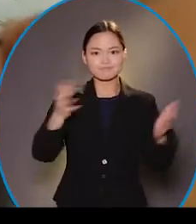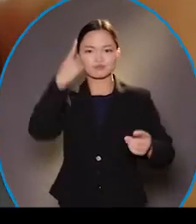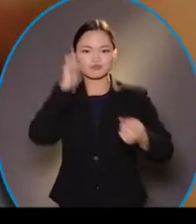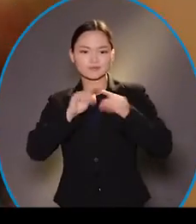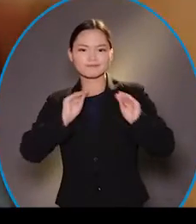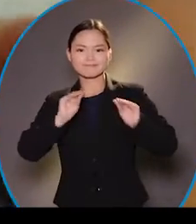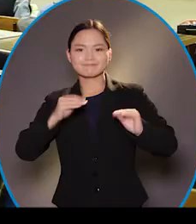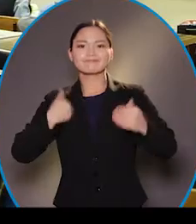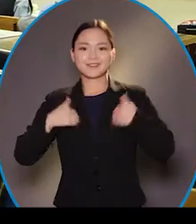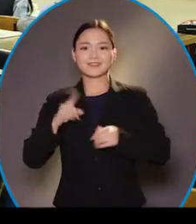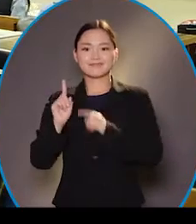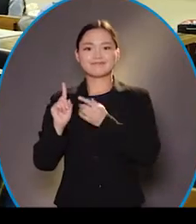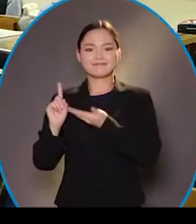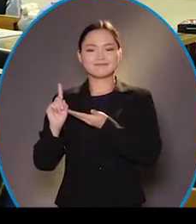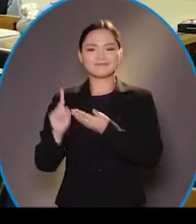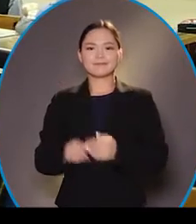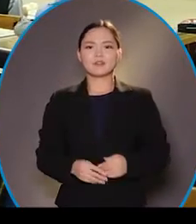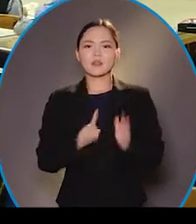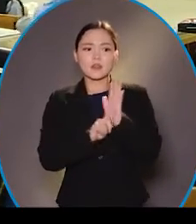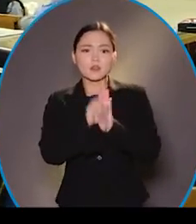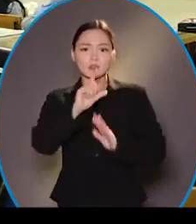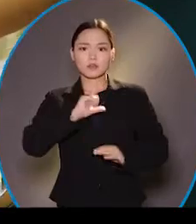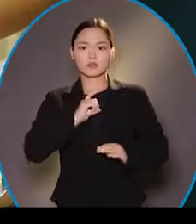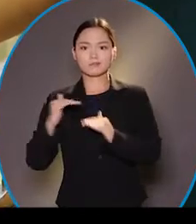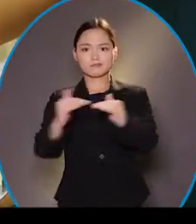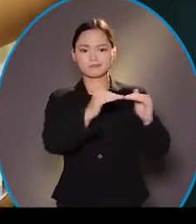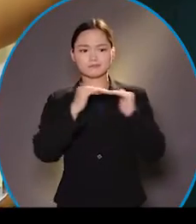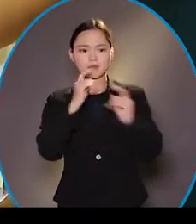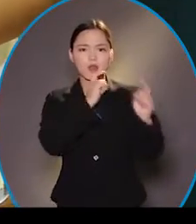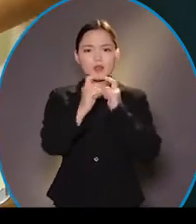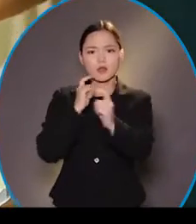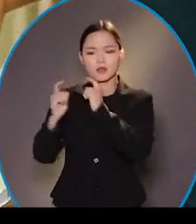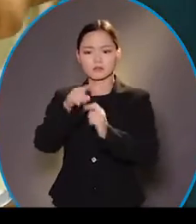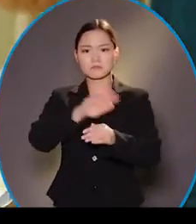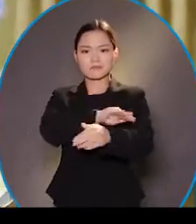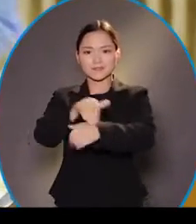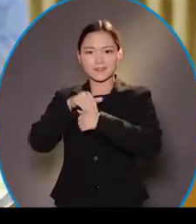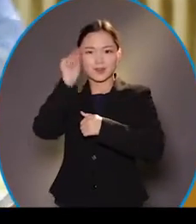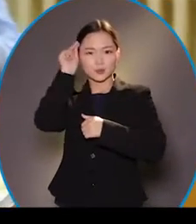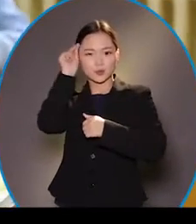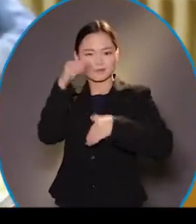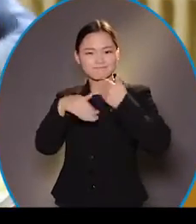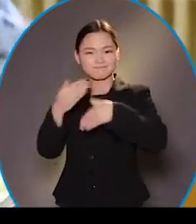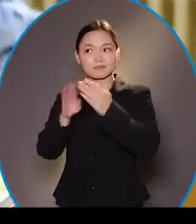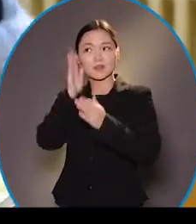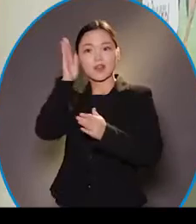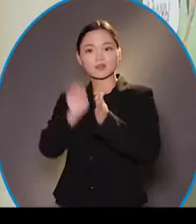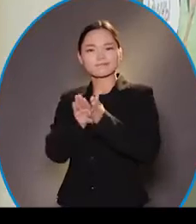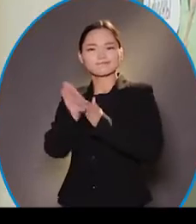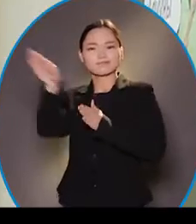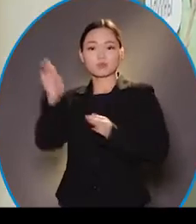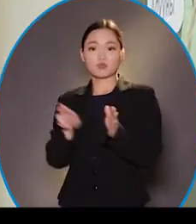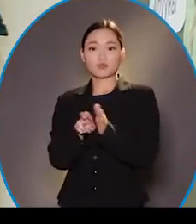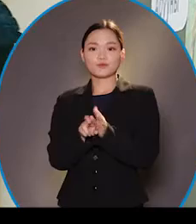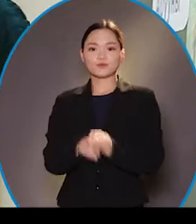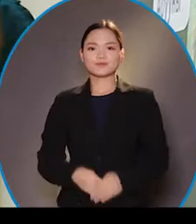зорддог. Эхнээс нь л эрэгтгч харьцаад биеийг нь даалгаж сурчих бол цаашдаа сурч хөгжихэд нь тустай.